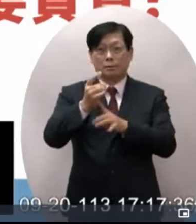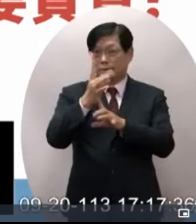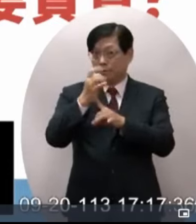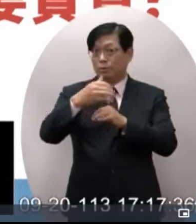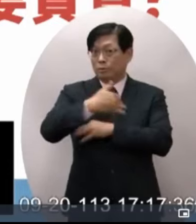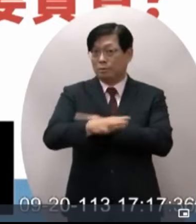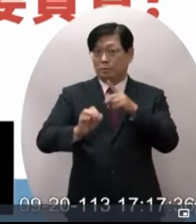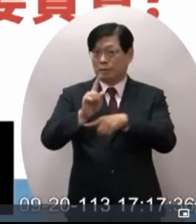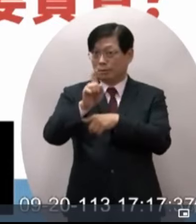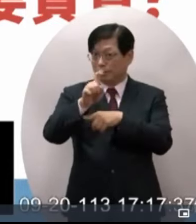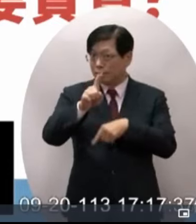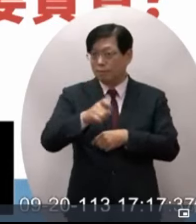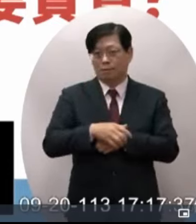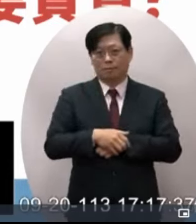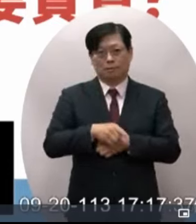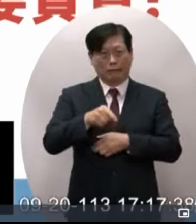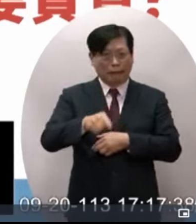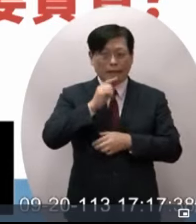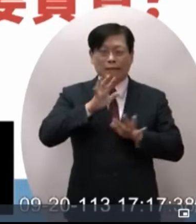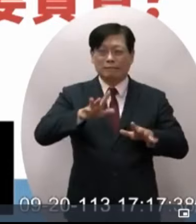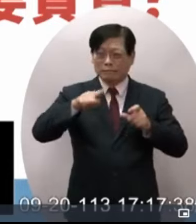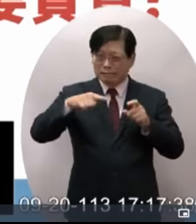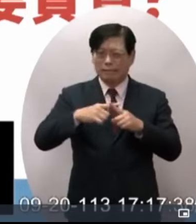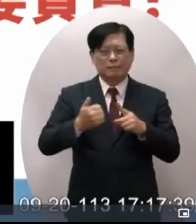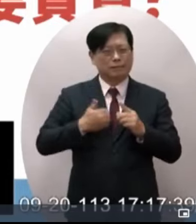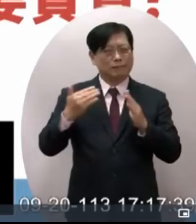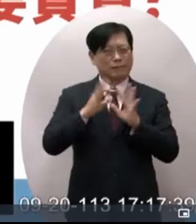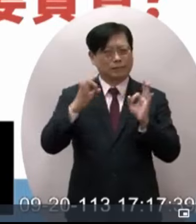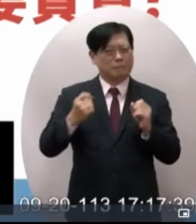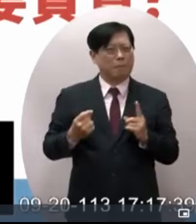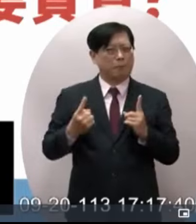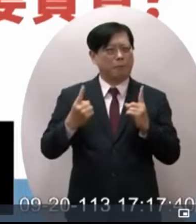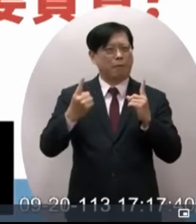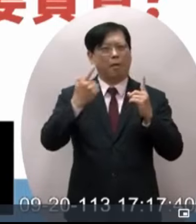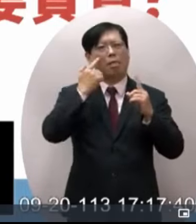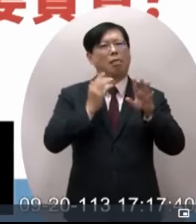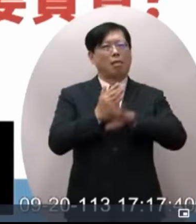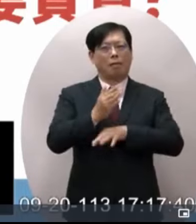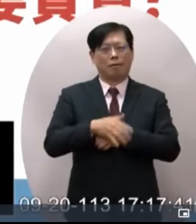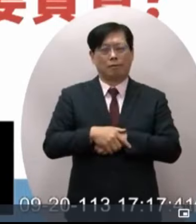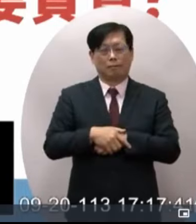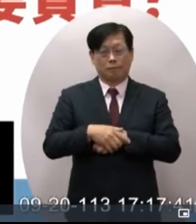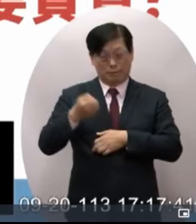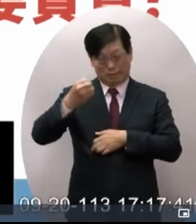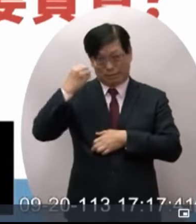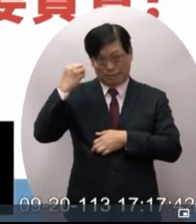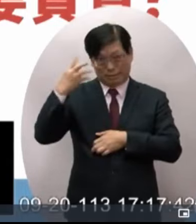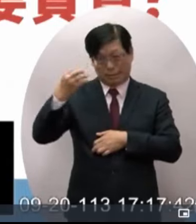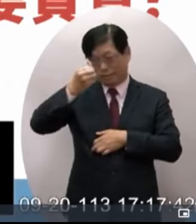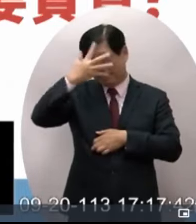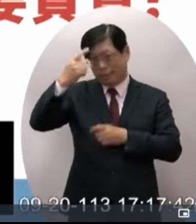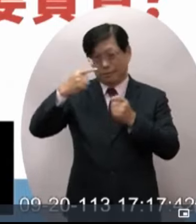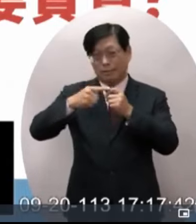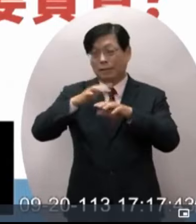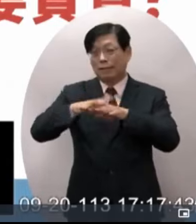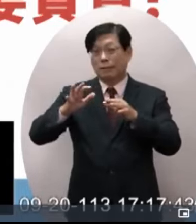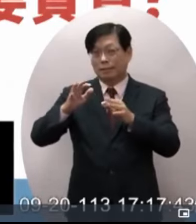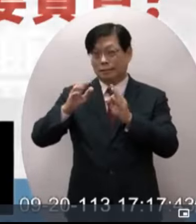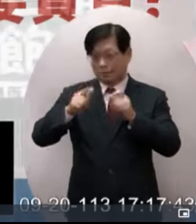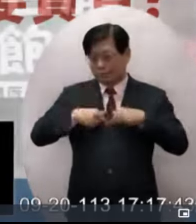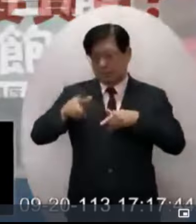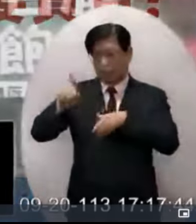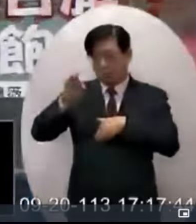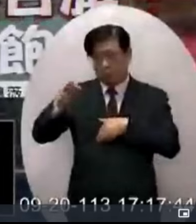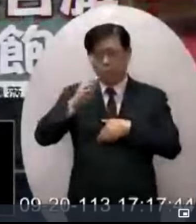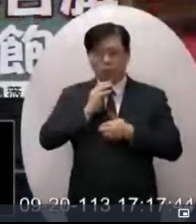涨11%，就是因为今年涨得太多，涨得太凶，新青安推升了房价，成为